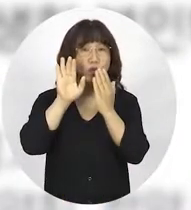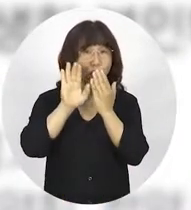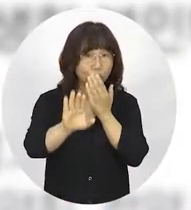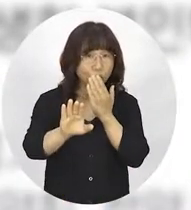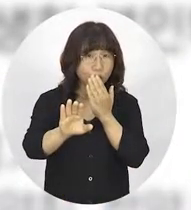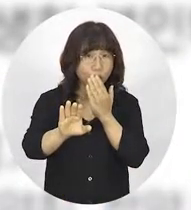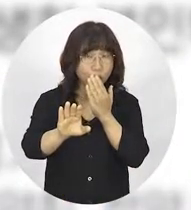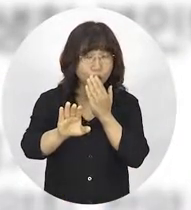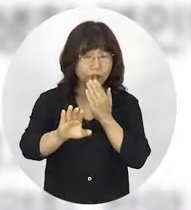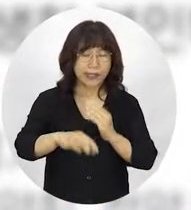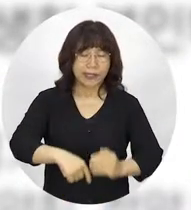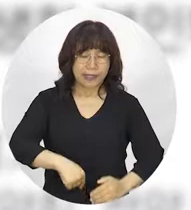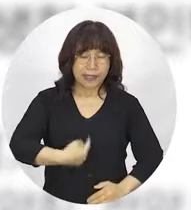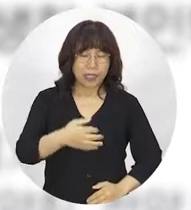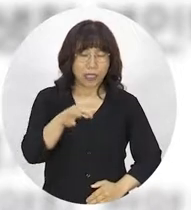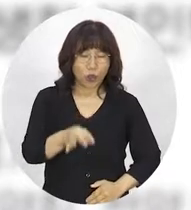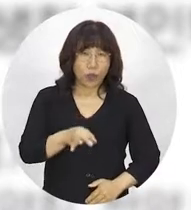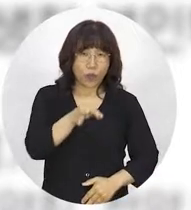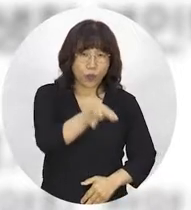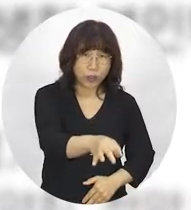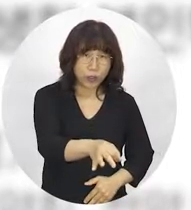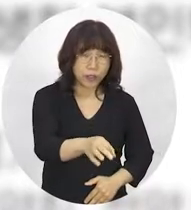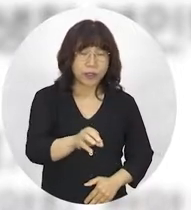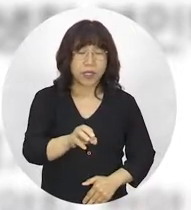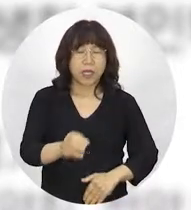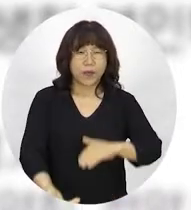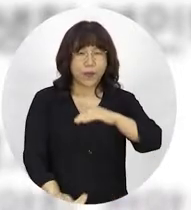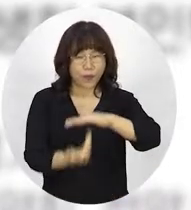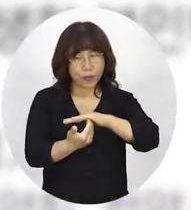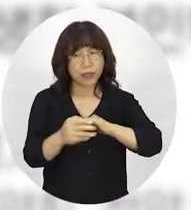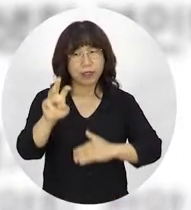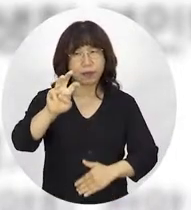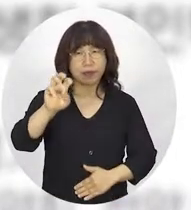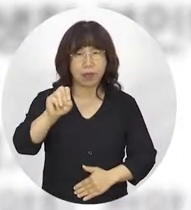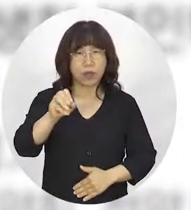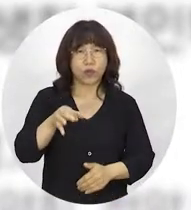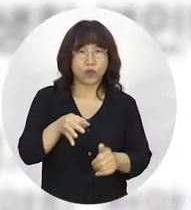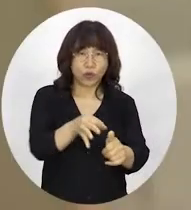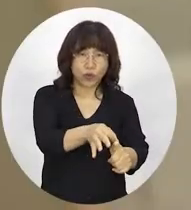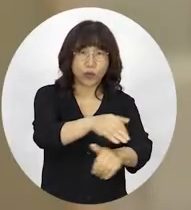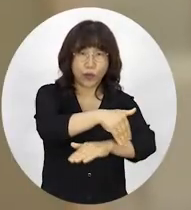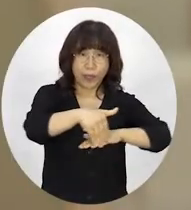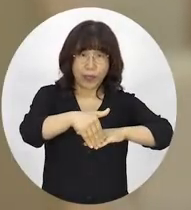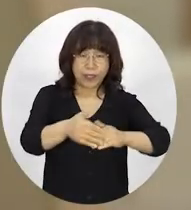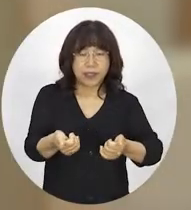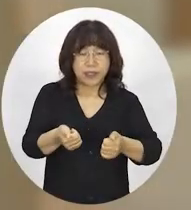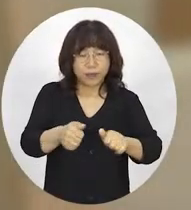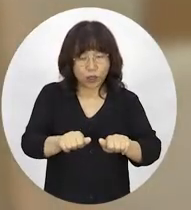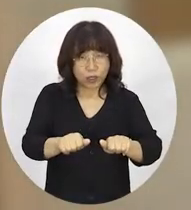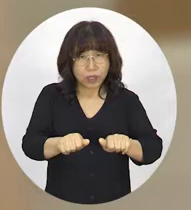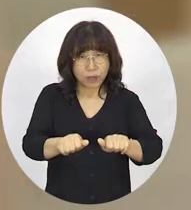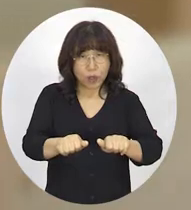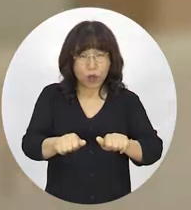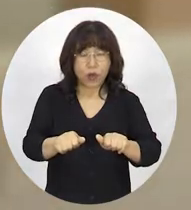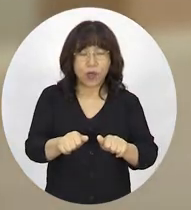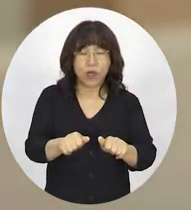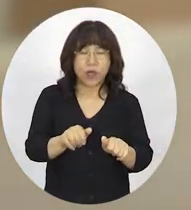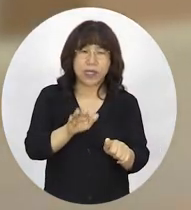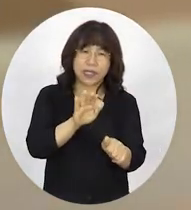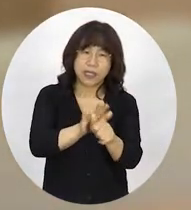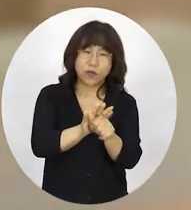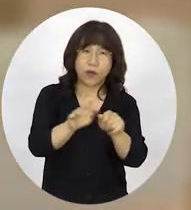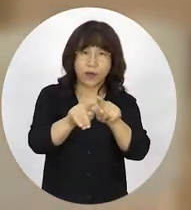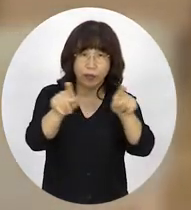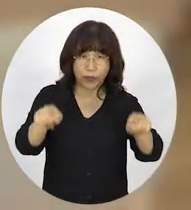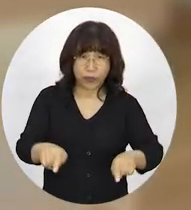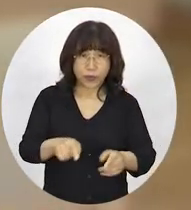후 의료기관 진료로 발생한 본인 부담금 중 최대 30만 원을 지원합니다. 신청은 신분증과 함께